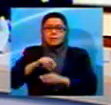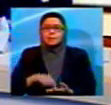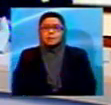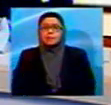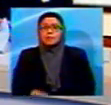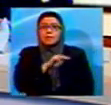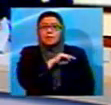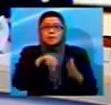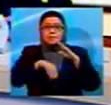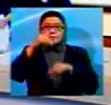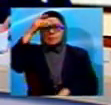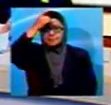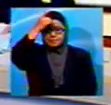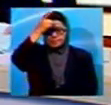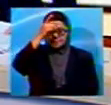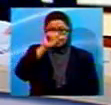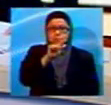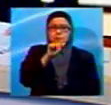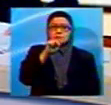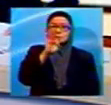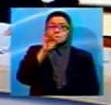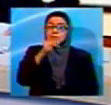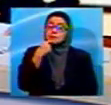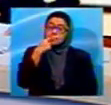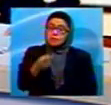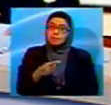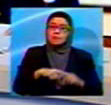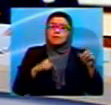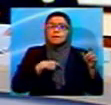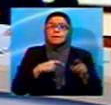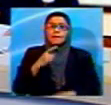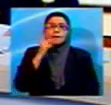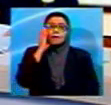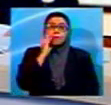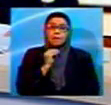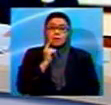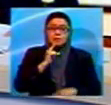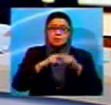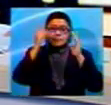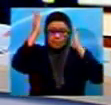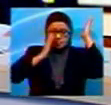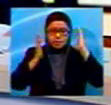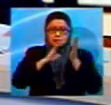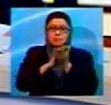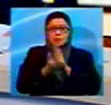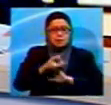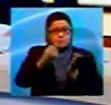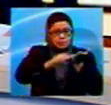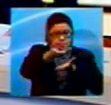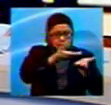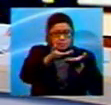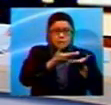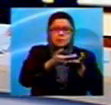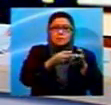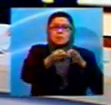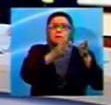menteri luar Datuk Seri Anifah aman menyifatkan pengalaman Malaysia sebagai pemudah cara rundingan di selatan Filipina dan penyertaan aktif sejak